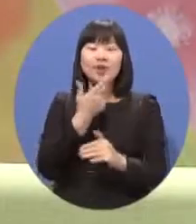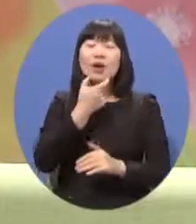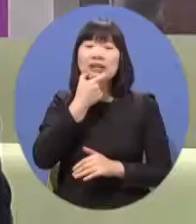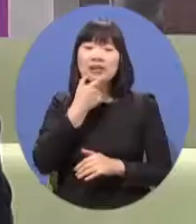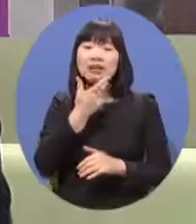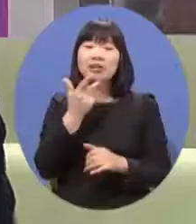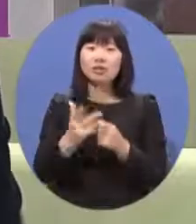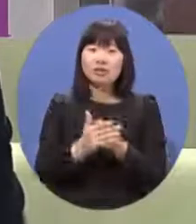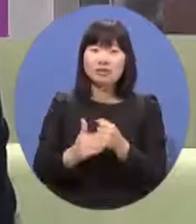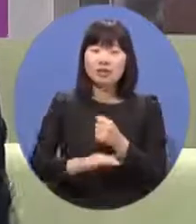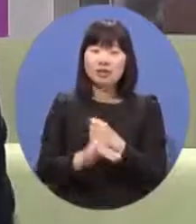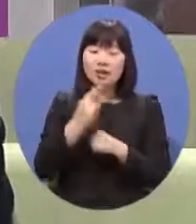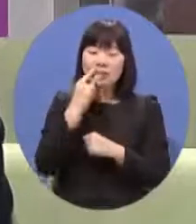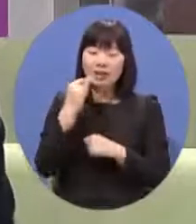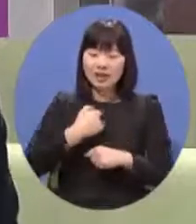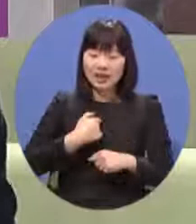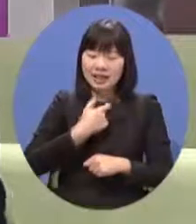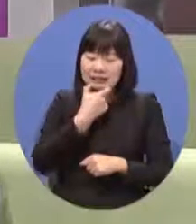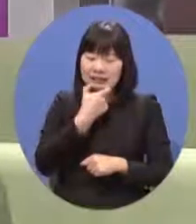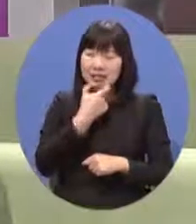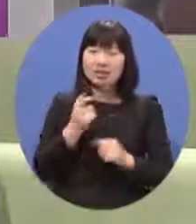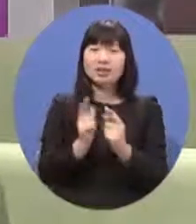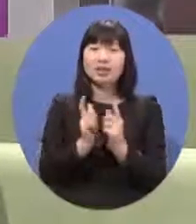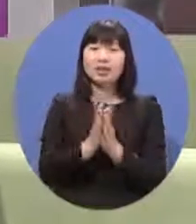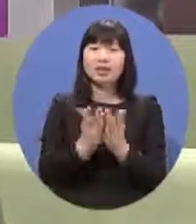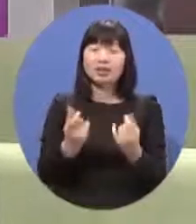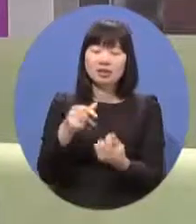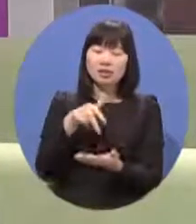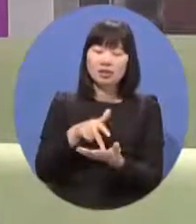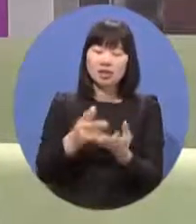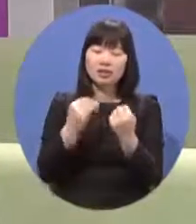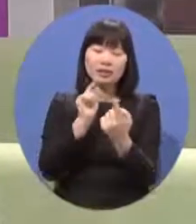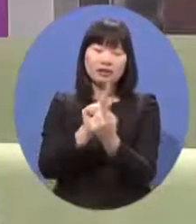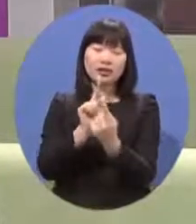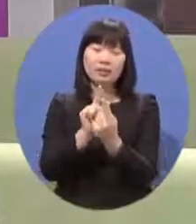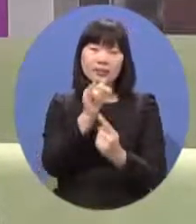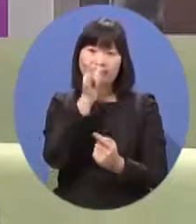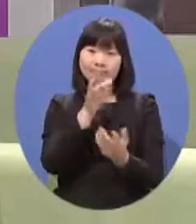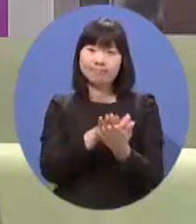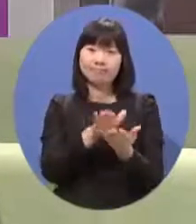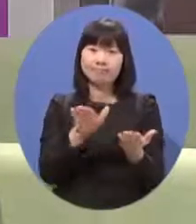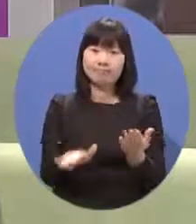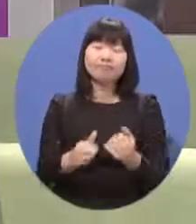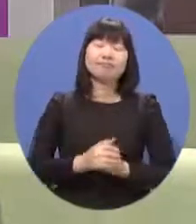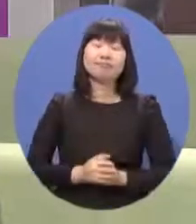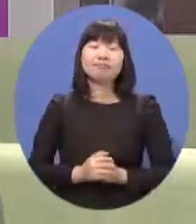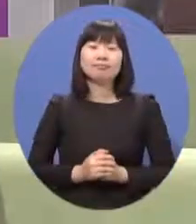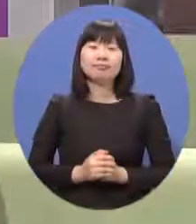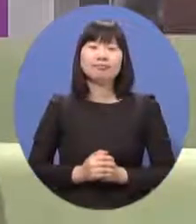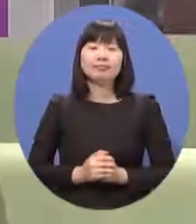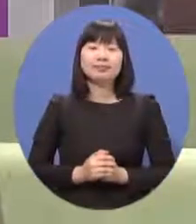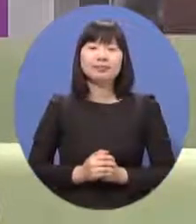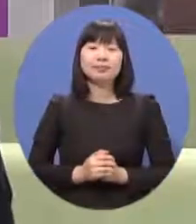영어 때문에 우리 엄마가 날 싫어해. 이제 실제로 이런 경우들이 이제 많이 있어요. 네. 네. 그래서